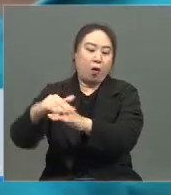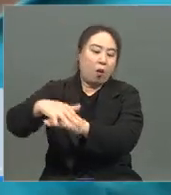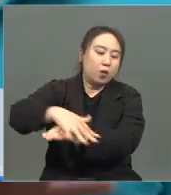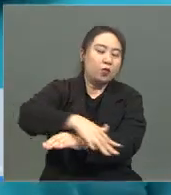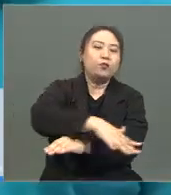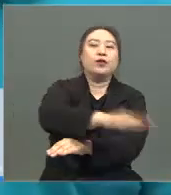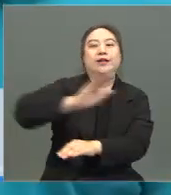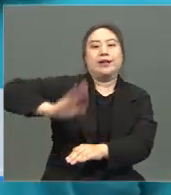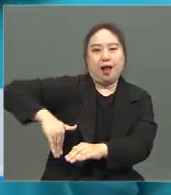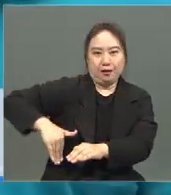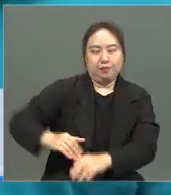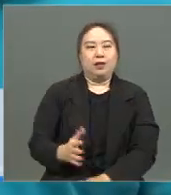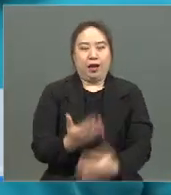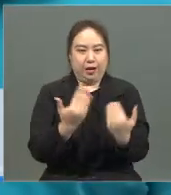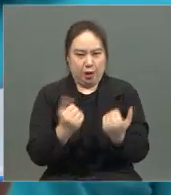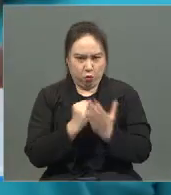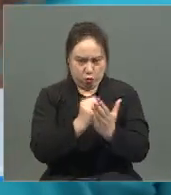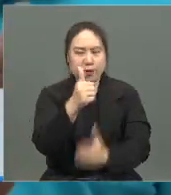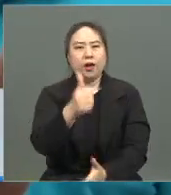ในพื้นที ่บรรเทาได้มากเลยนะครับ